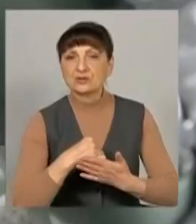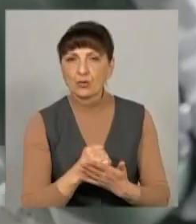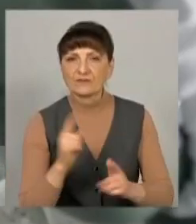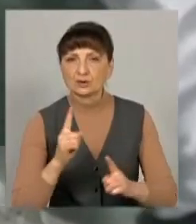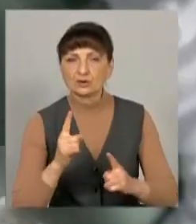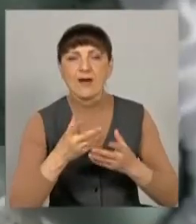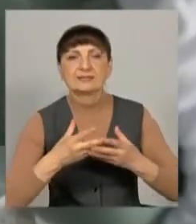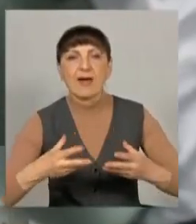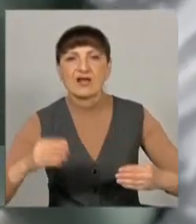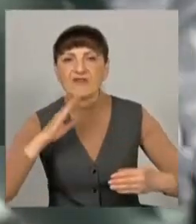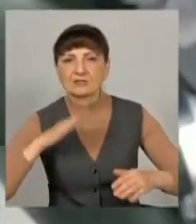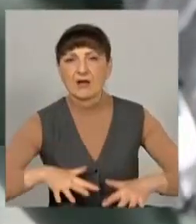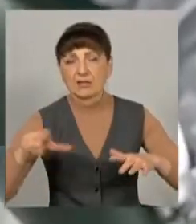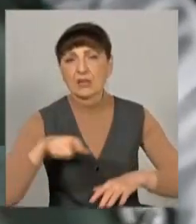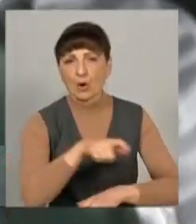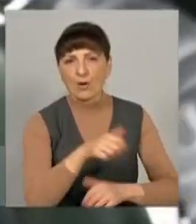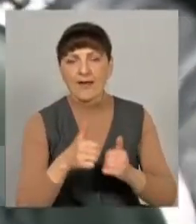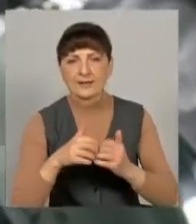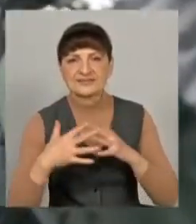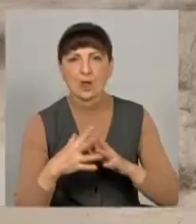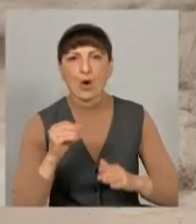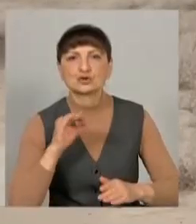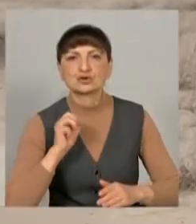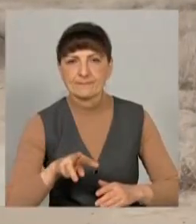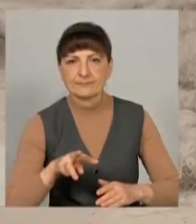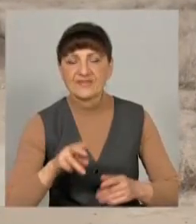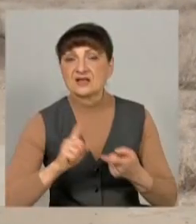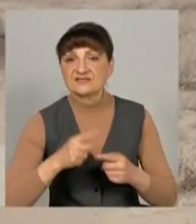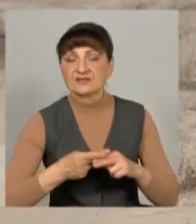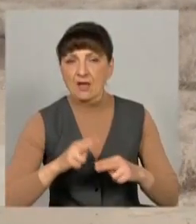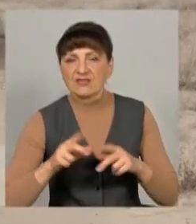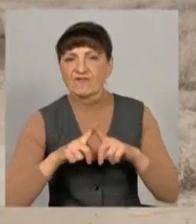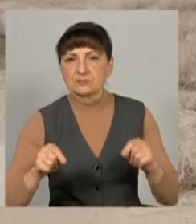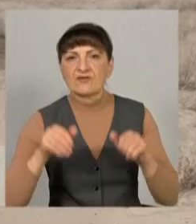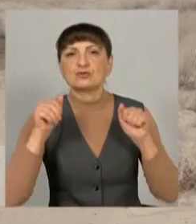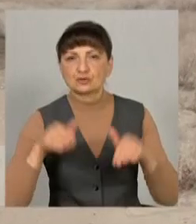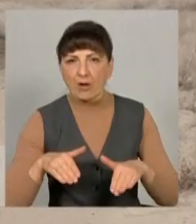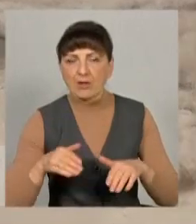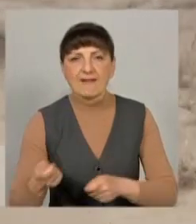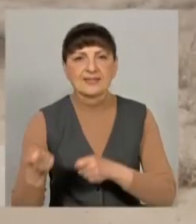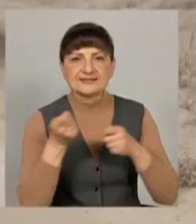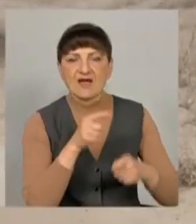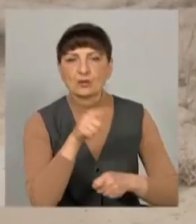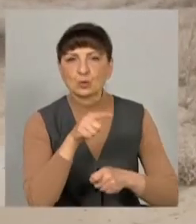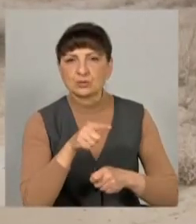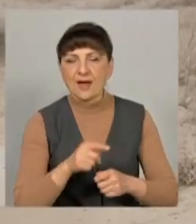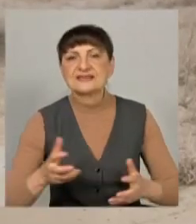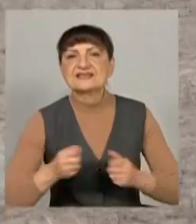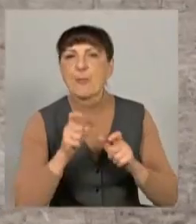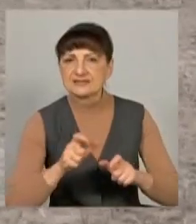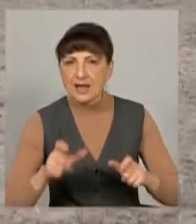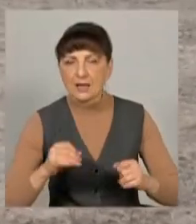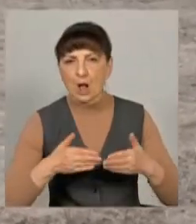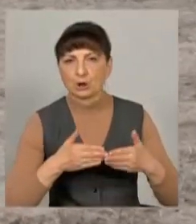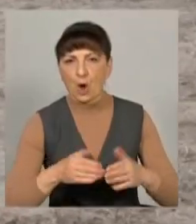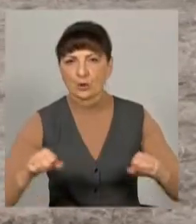что талые воды залили автодорогу близ села Куржин. В связи с этим ведомстве приняли решение доставить в населенный пункт спасателей и